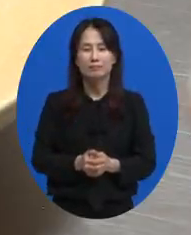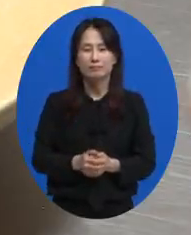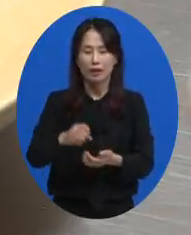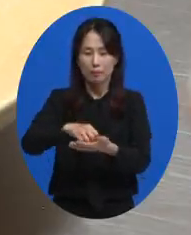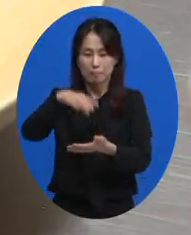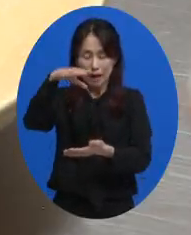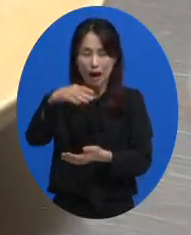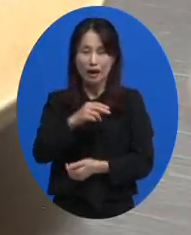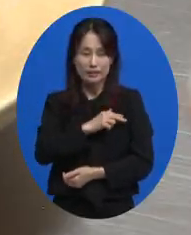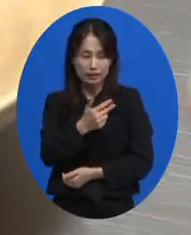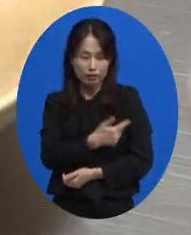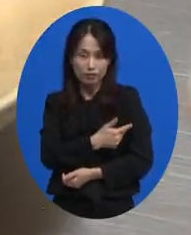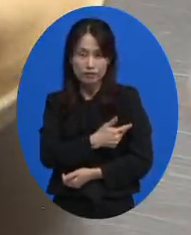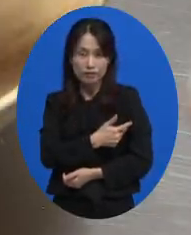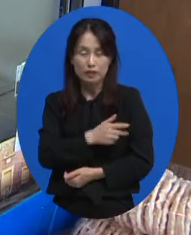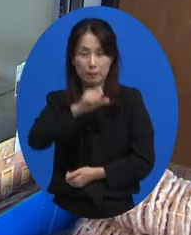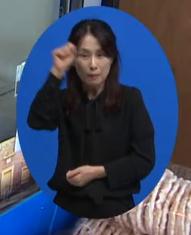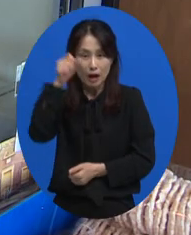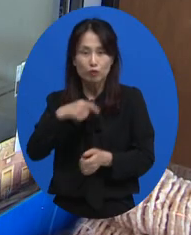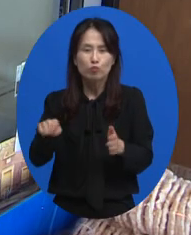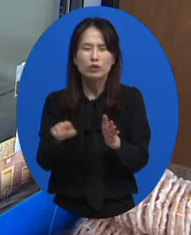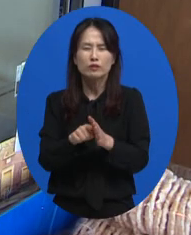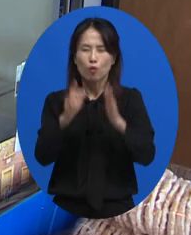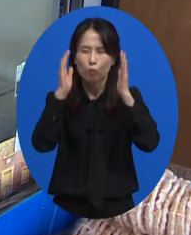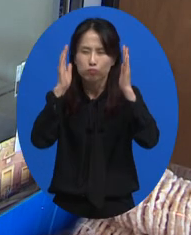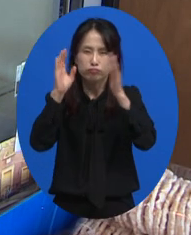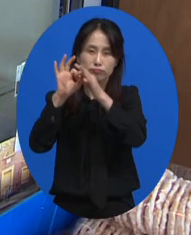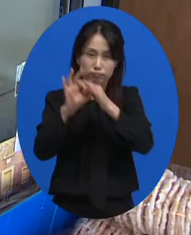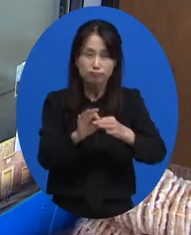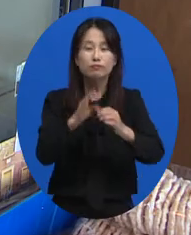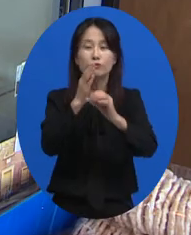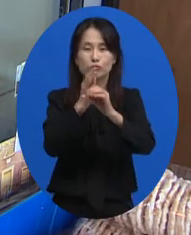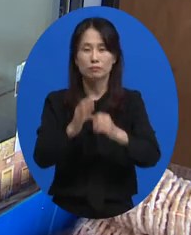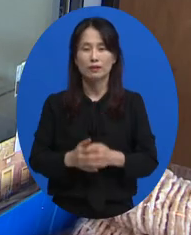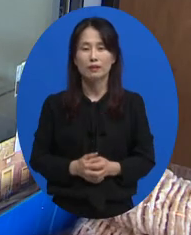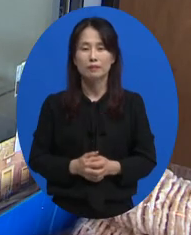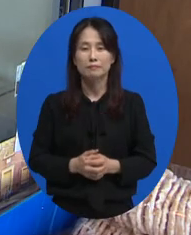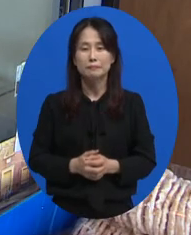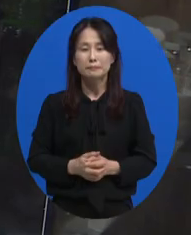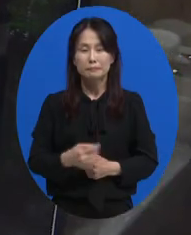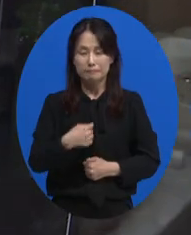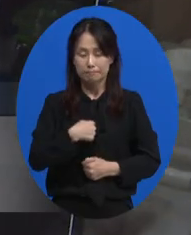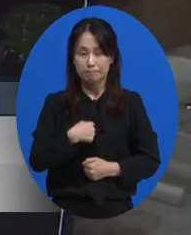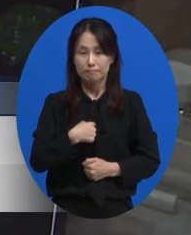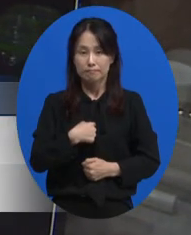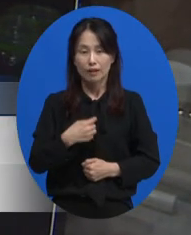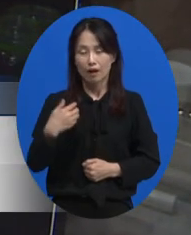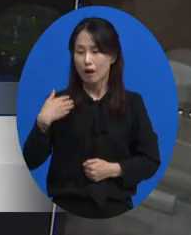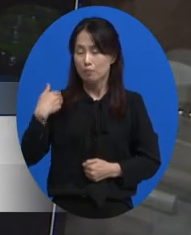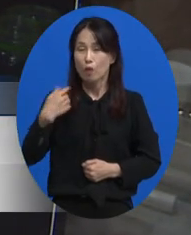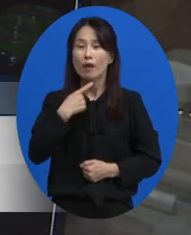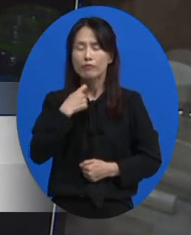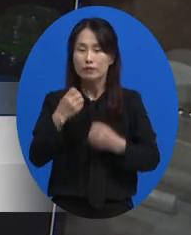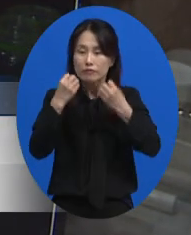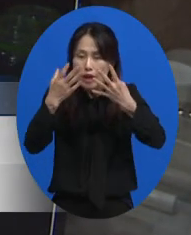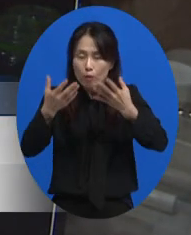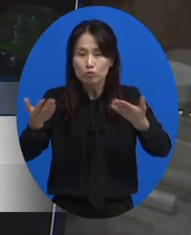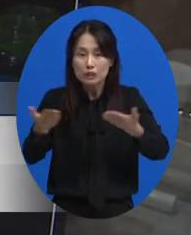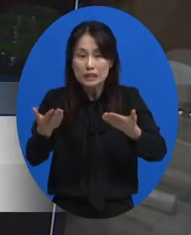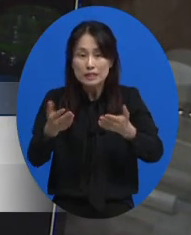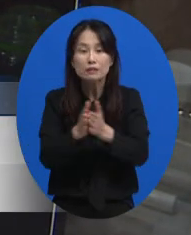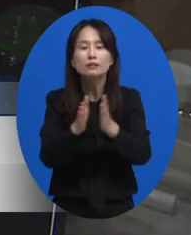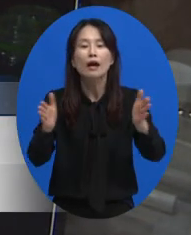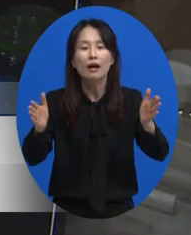요즘은 제과제빵 기능사 자격증 취득을 위해 틈틈이 공부 중입니다. 제가 몰랐던 일단